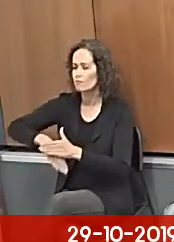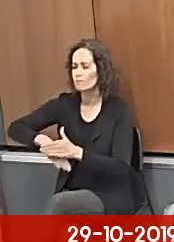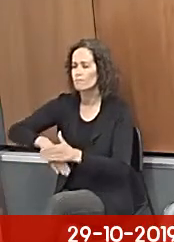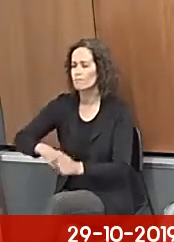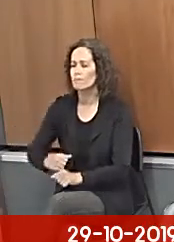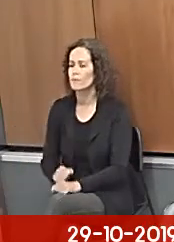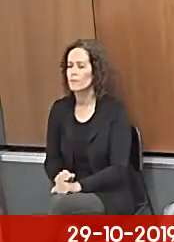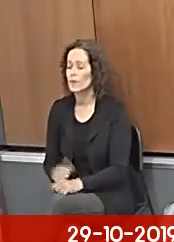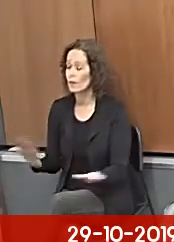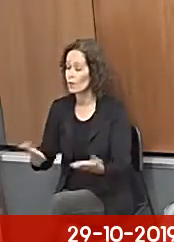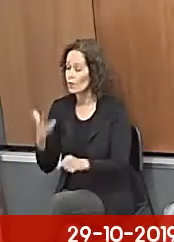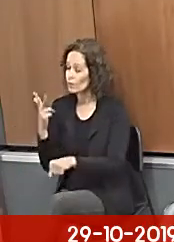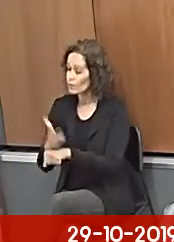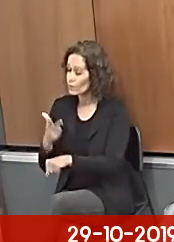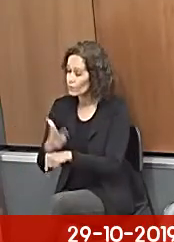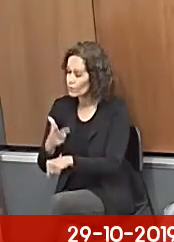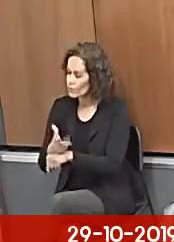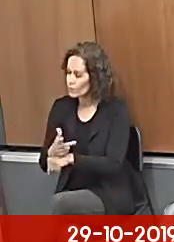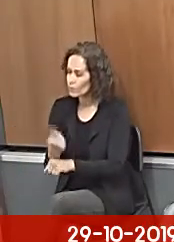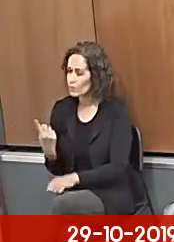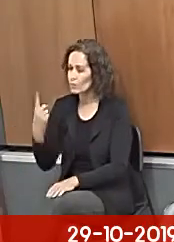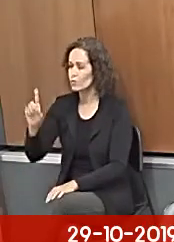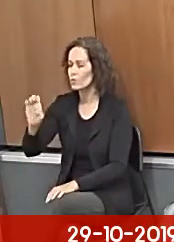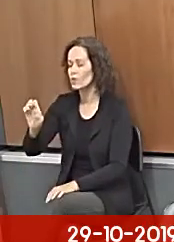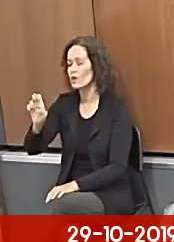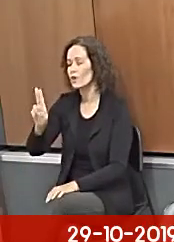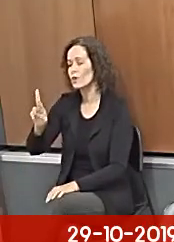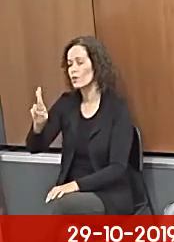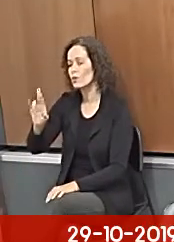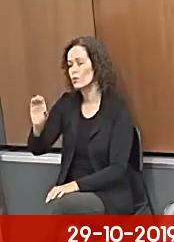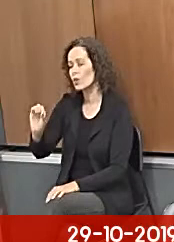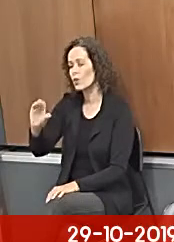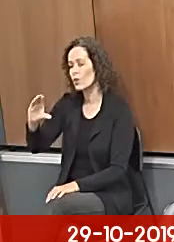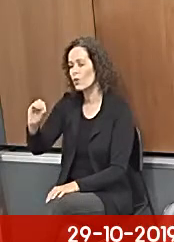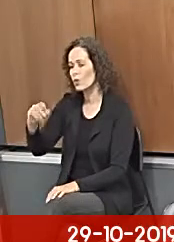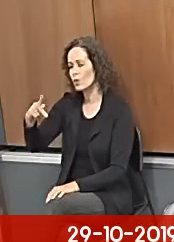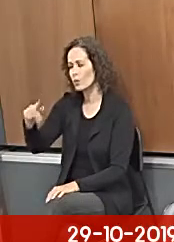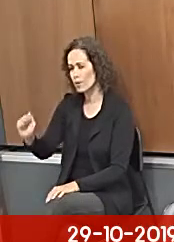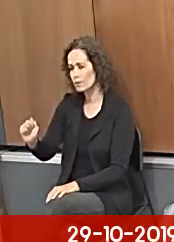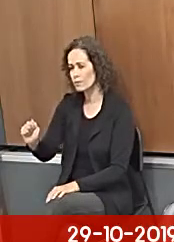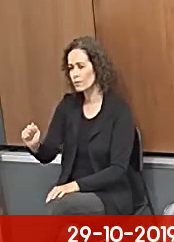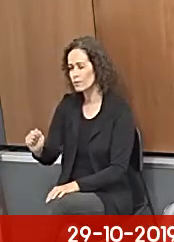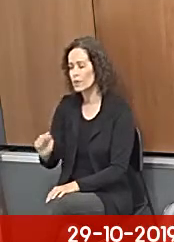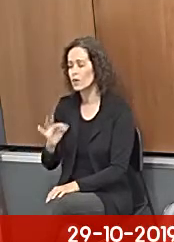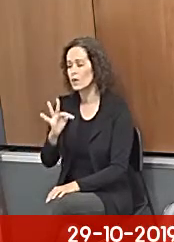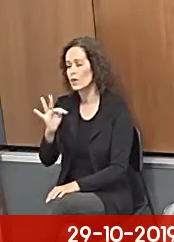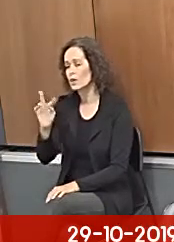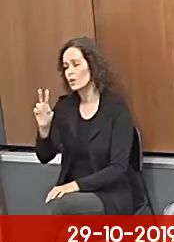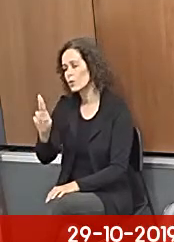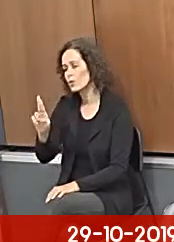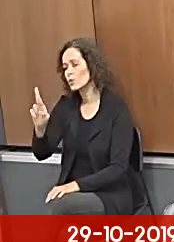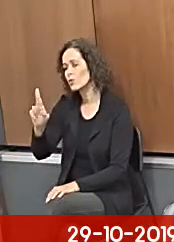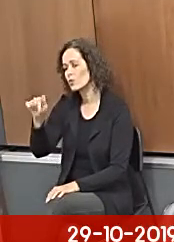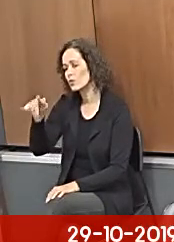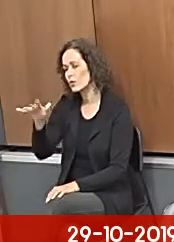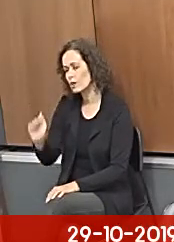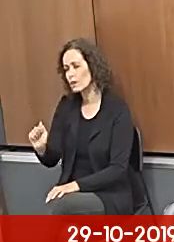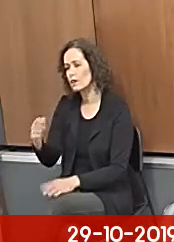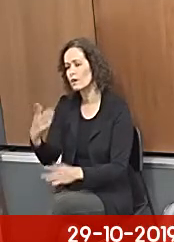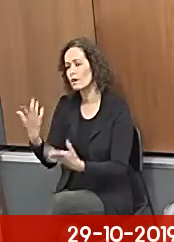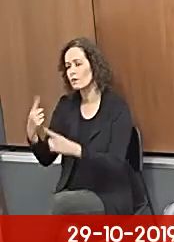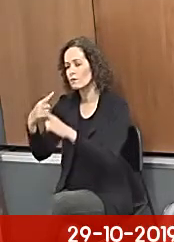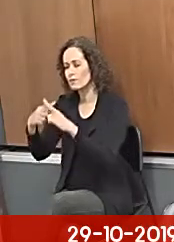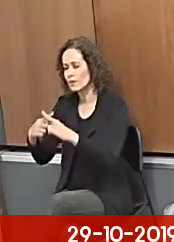agora eu vou mostrar um vídeo da última Eurocopa que teve em Turquia e Inglaterra, rapidamente para vocês verem a dimensão do campeonato no mundo,